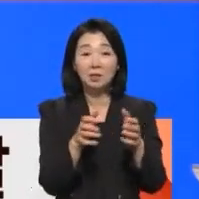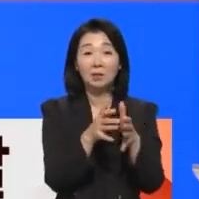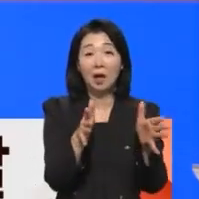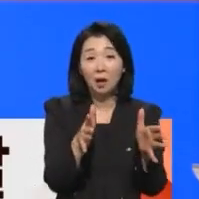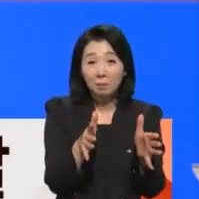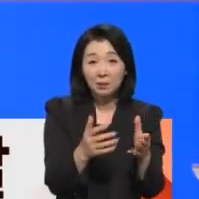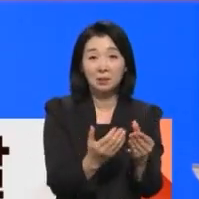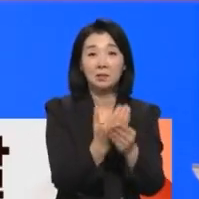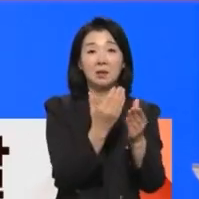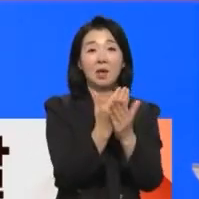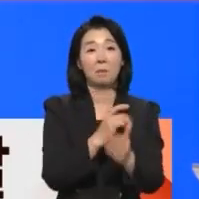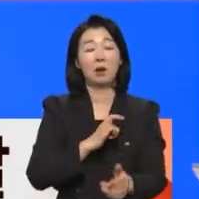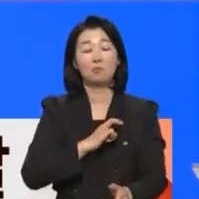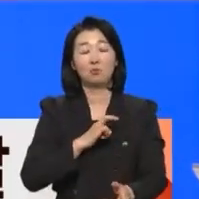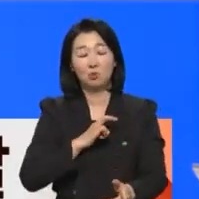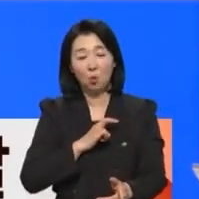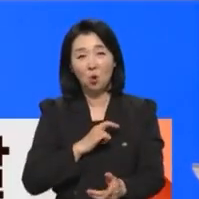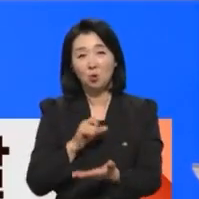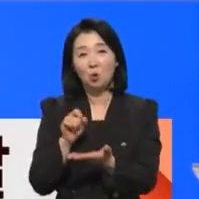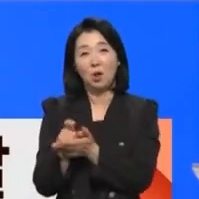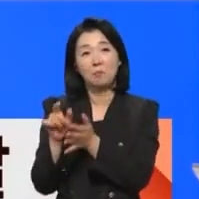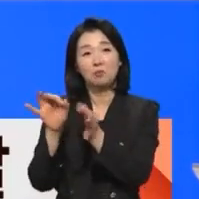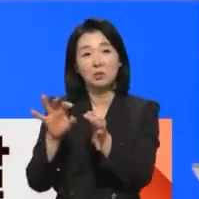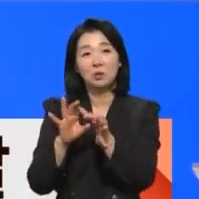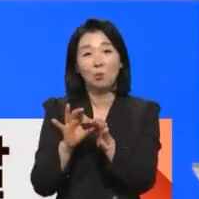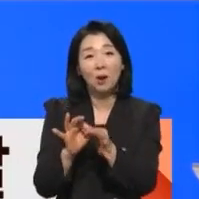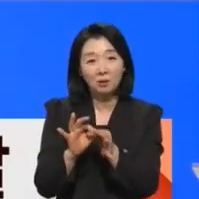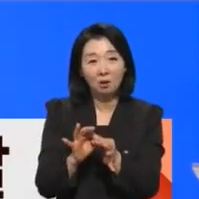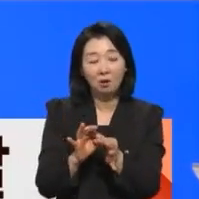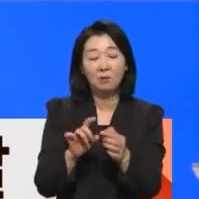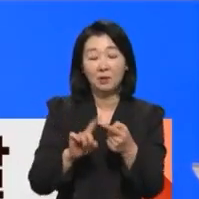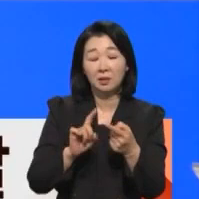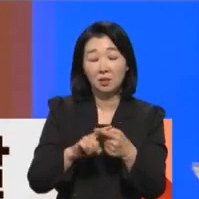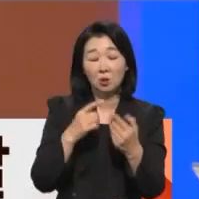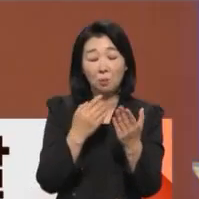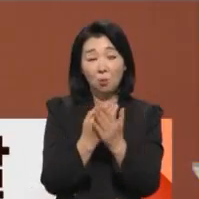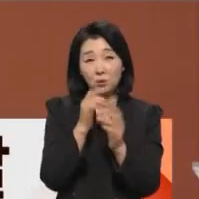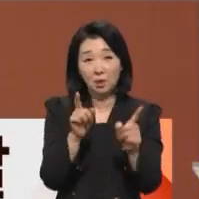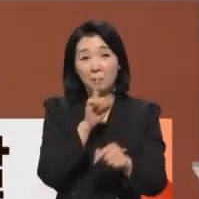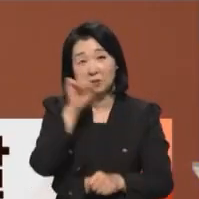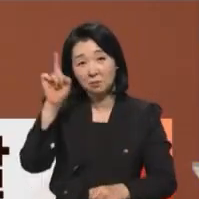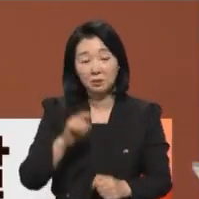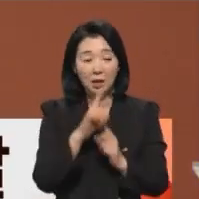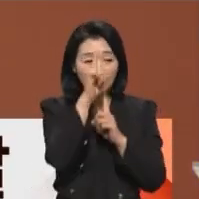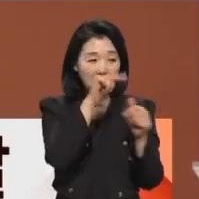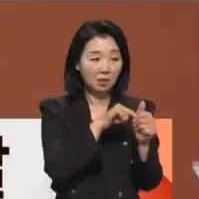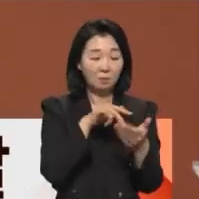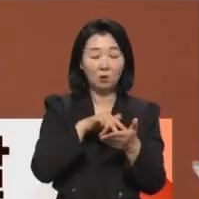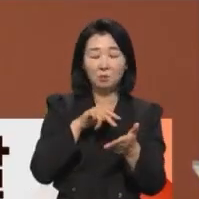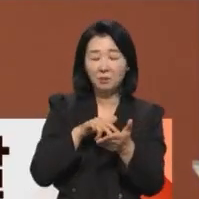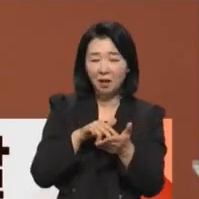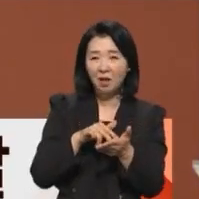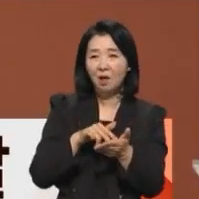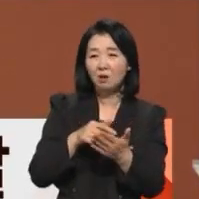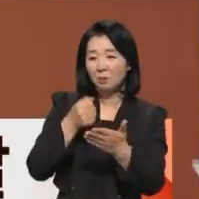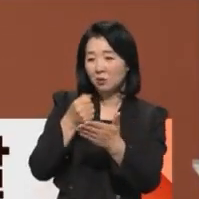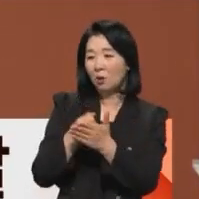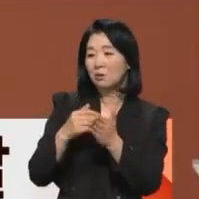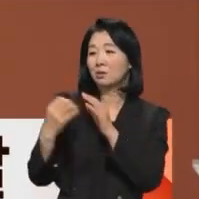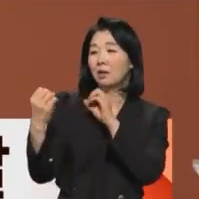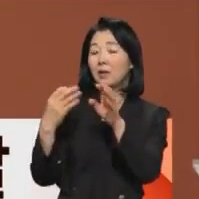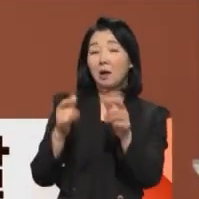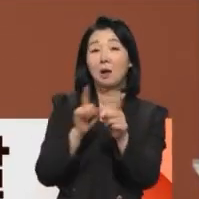FC 후원금 의혹 등에 대해서죠. 이 대표는 검찰이 답정 기소했다면서 재판에서 진실이 드러날 거라는 입장을